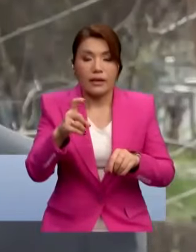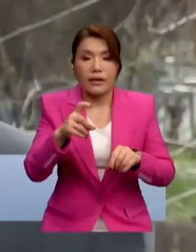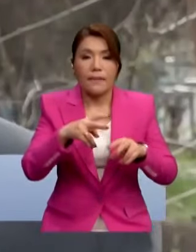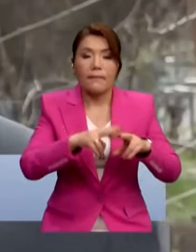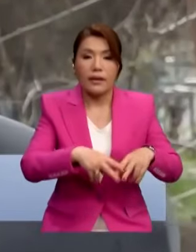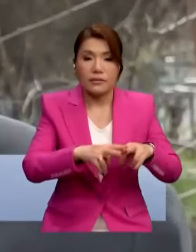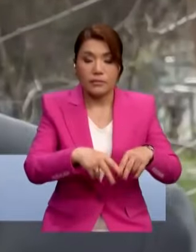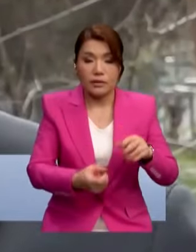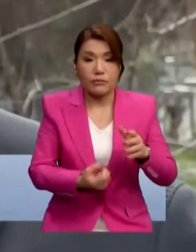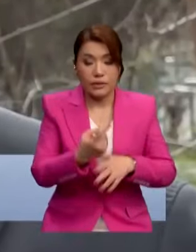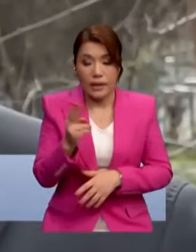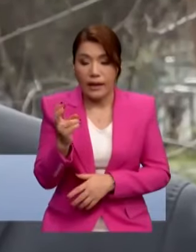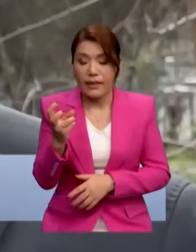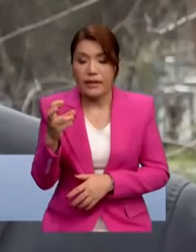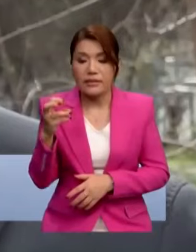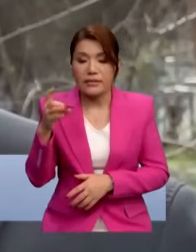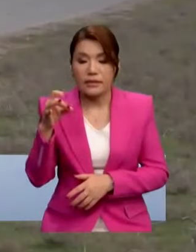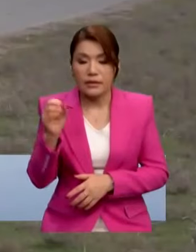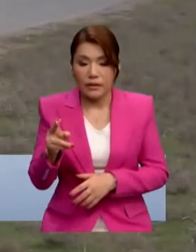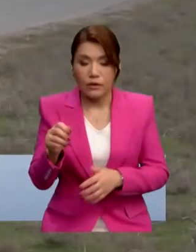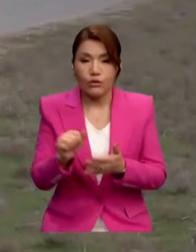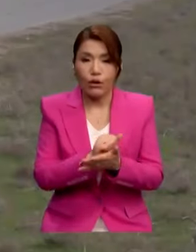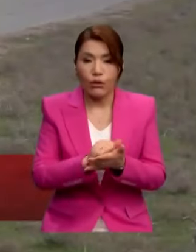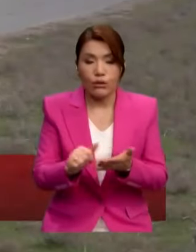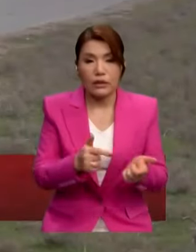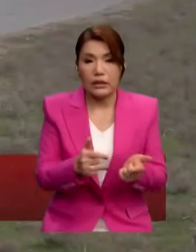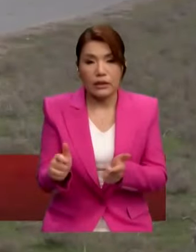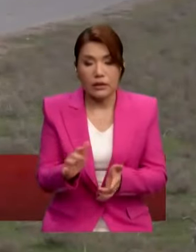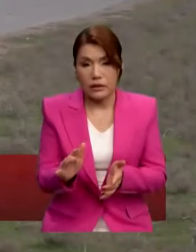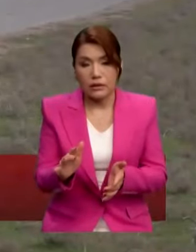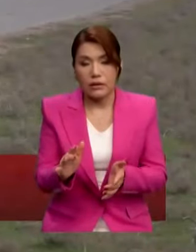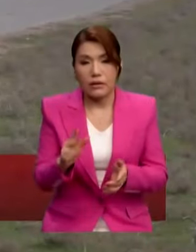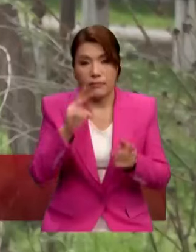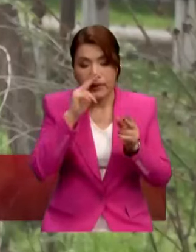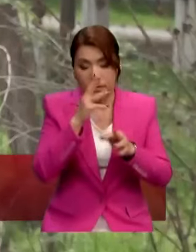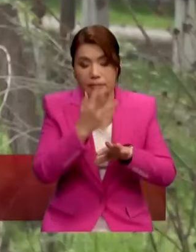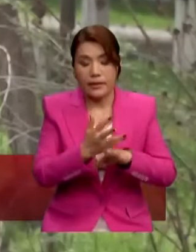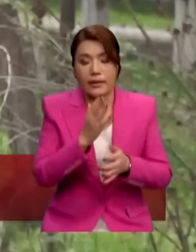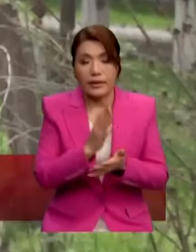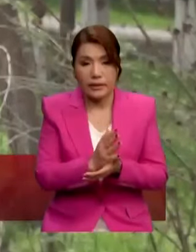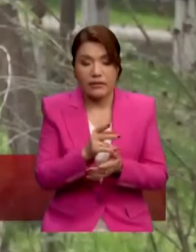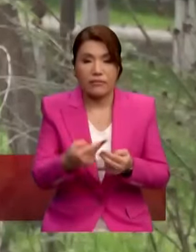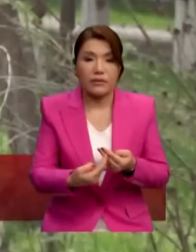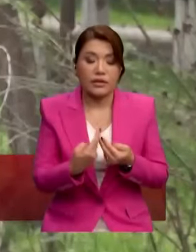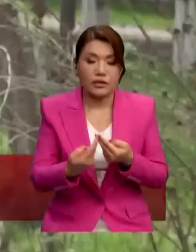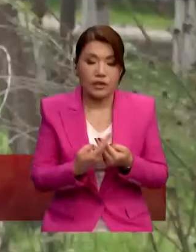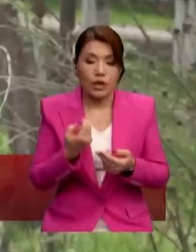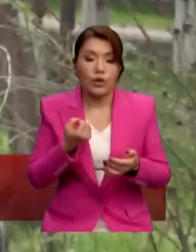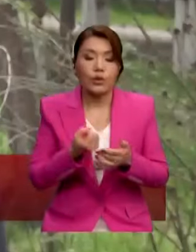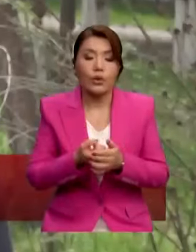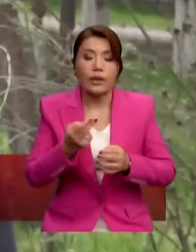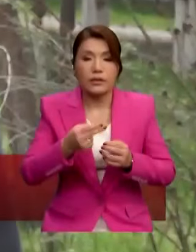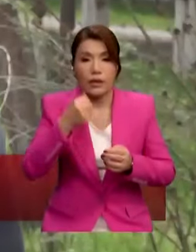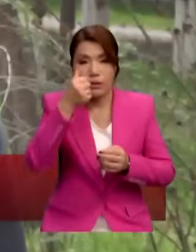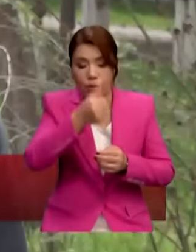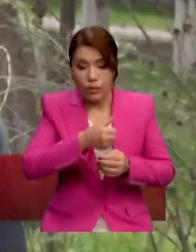таңда кадастрлық құжаттар дұрыс болмауына байланысты сәл кедергі болып тұр. Оқу жылдың аяғына шейін біз